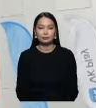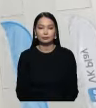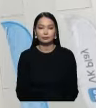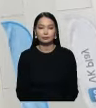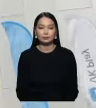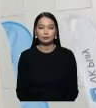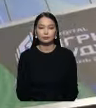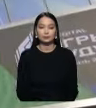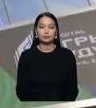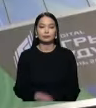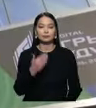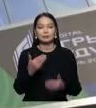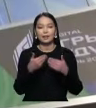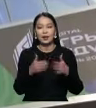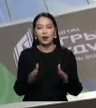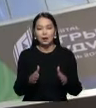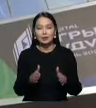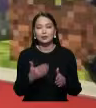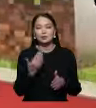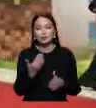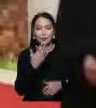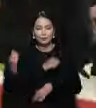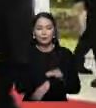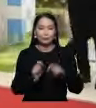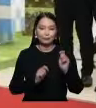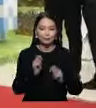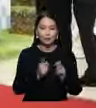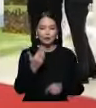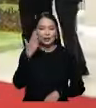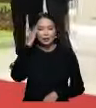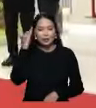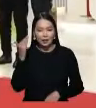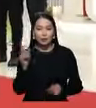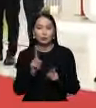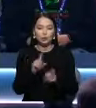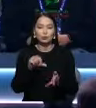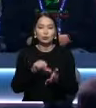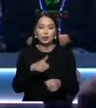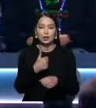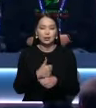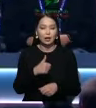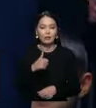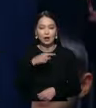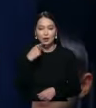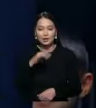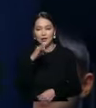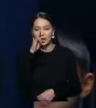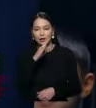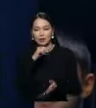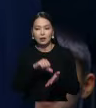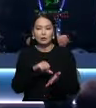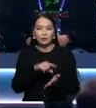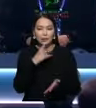В торжественной церемонии открытия игр будущего в столице Татарстана приняли участие главы России и Казахстана, а также